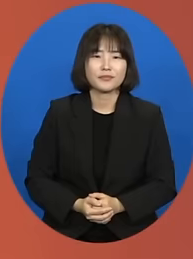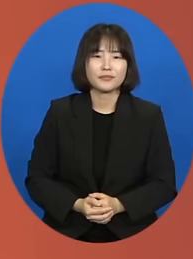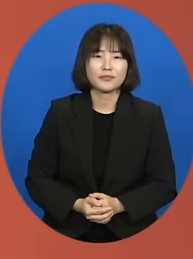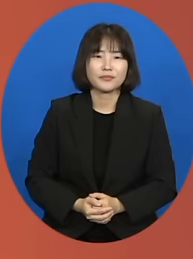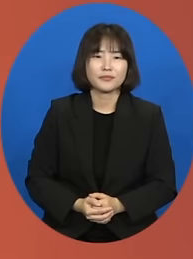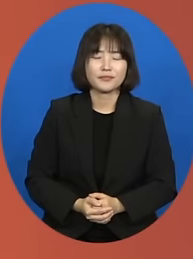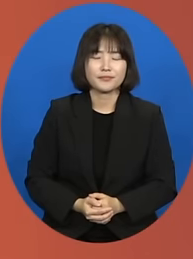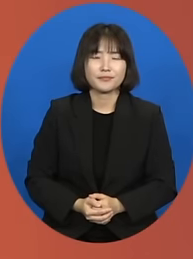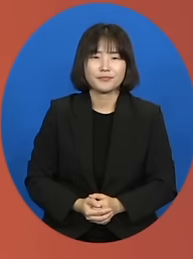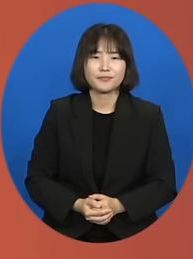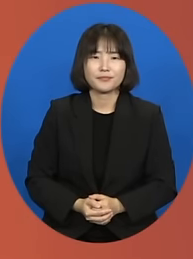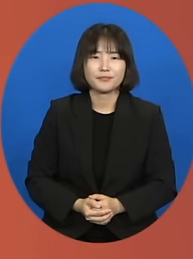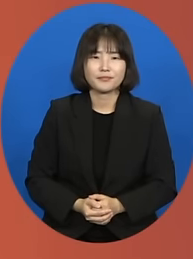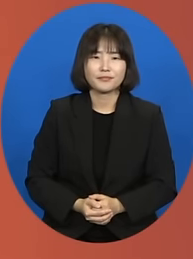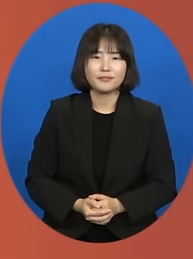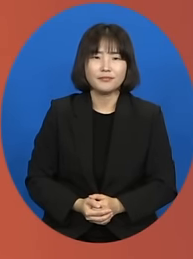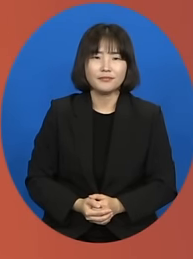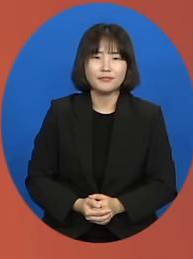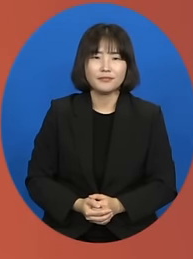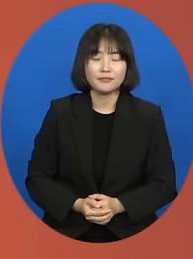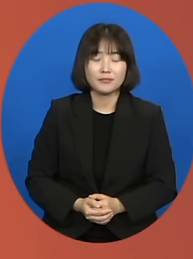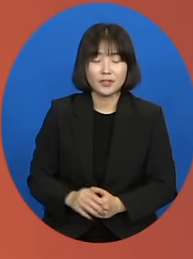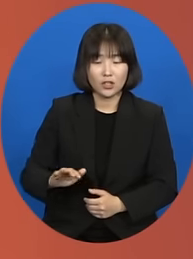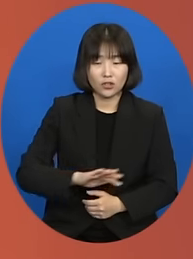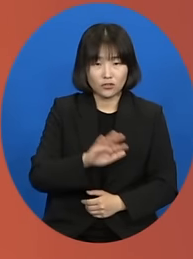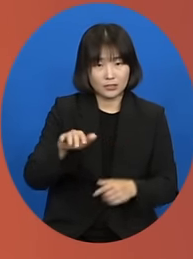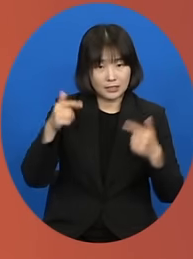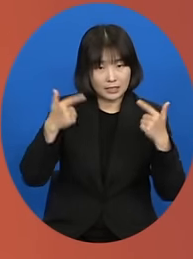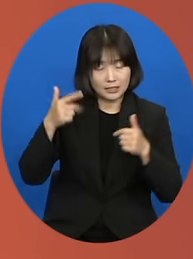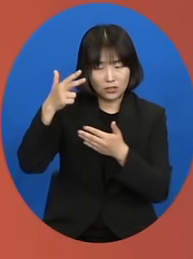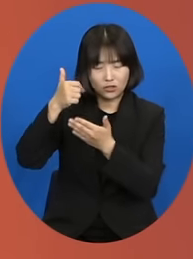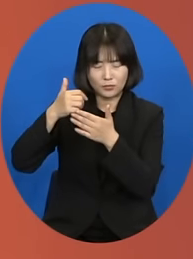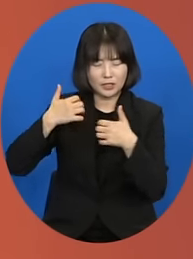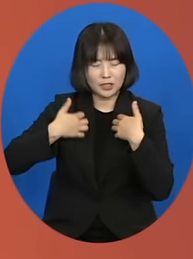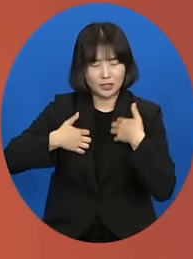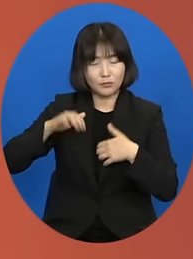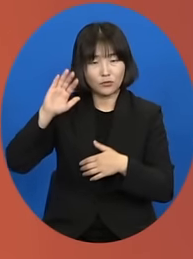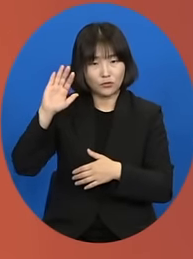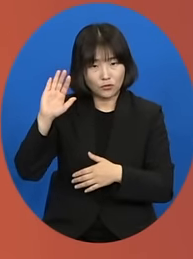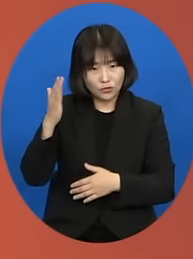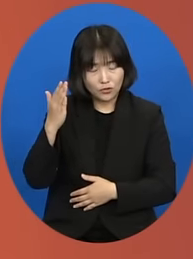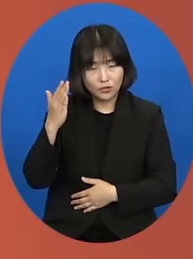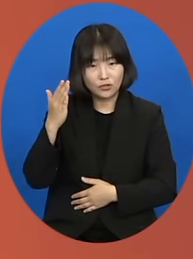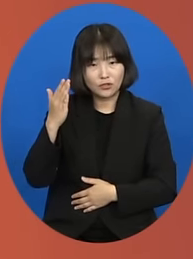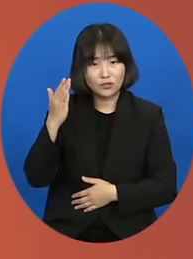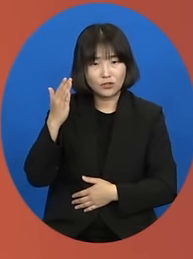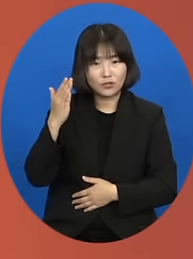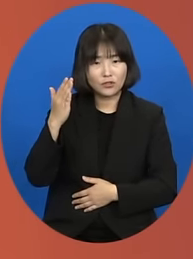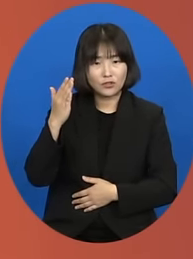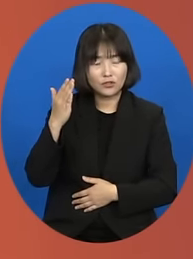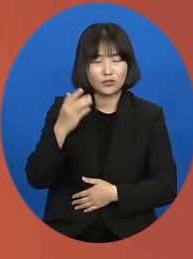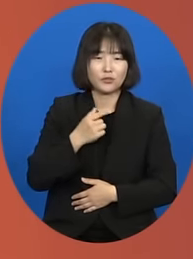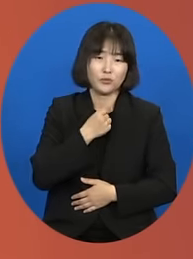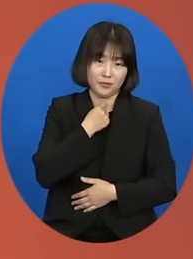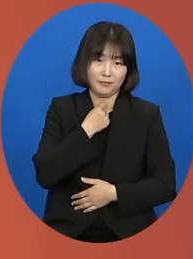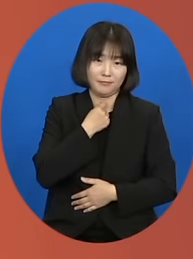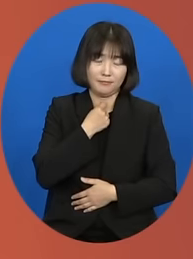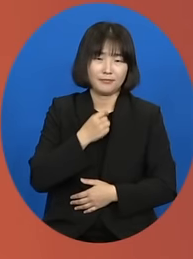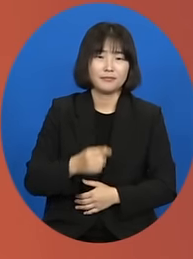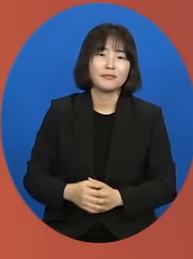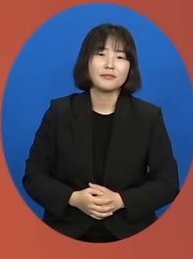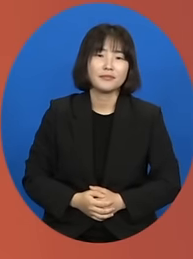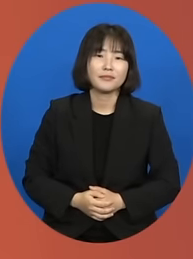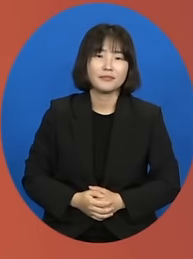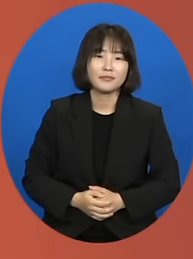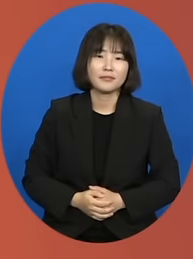믿습니다. 네, 그렇습니다. 우리는 늘 그렇게 주님이 기쁨이 되는 존재가 되어야 될 줄 믿습니다. 자,